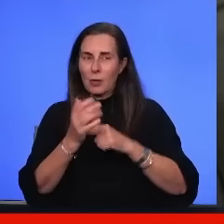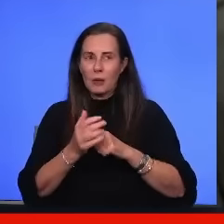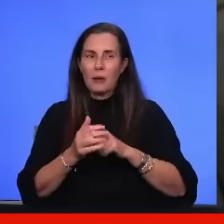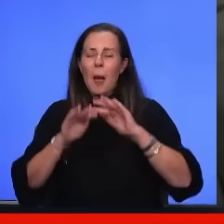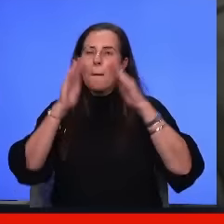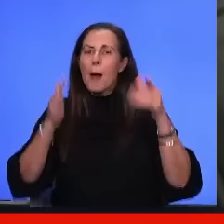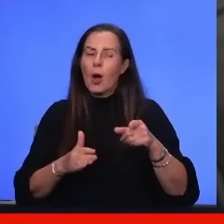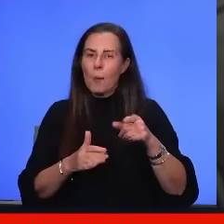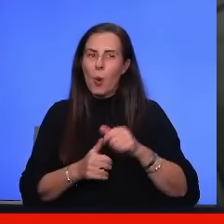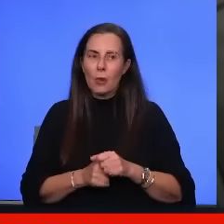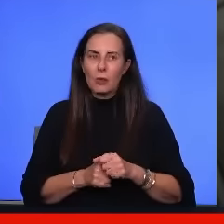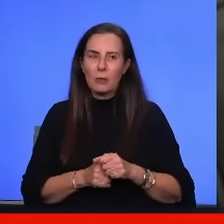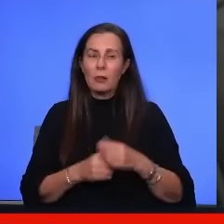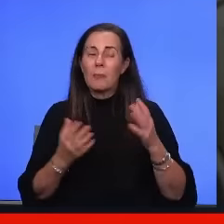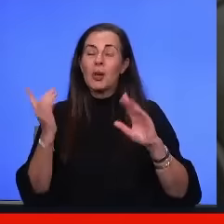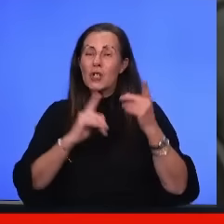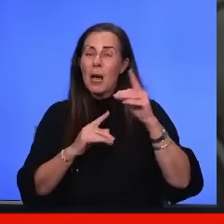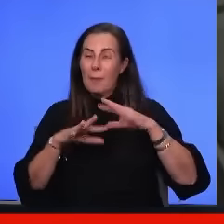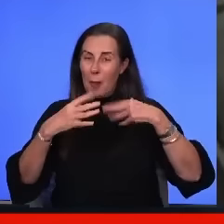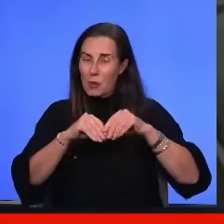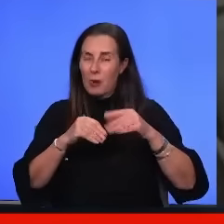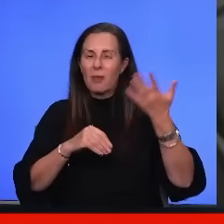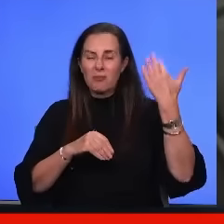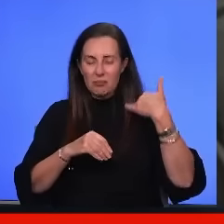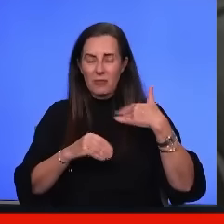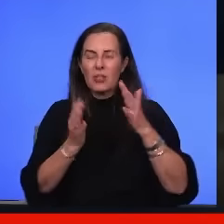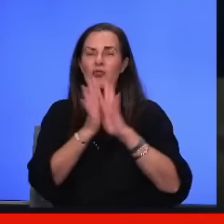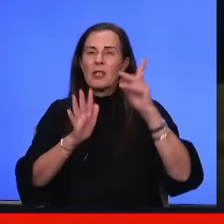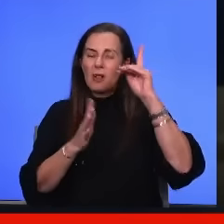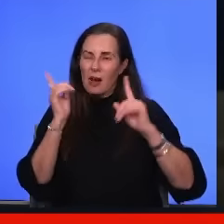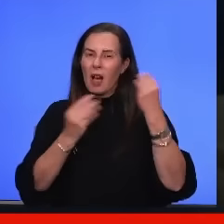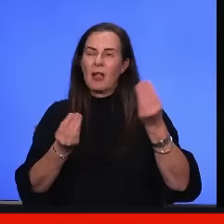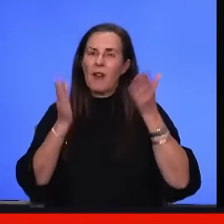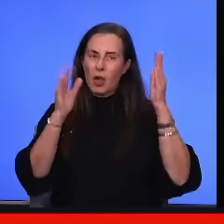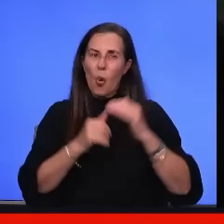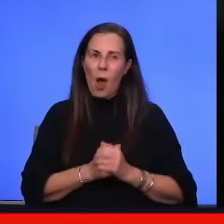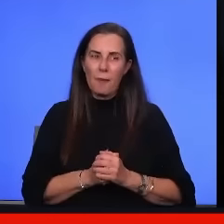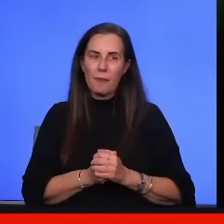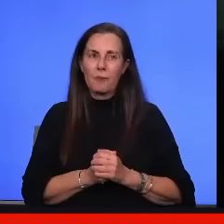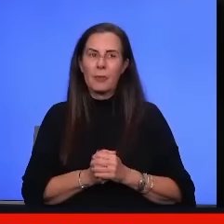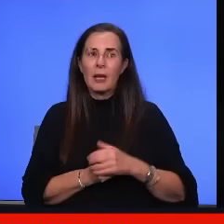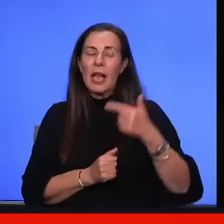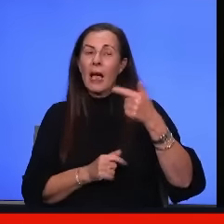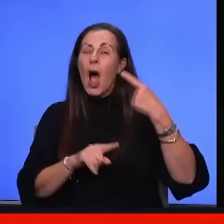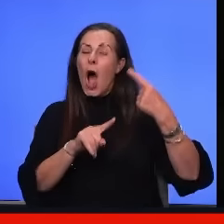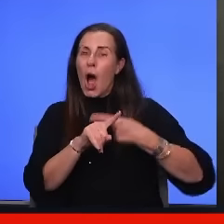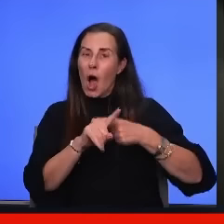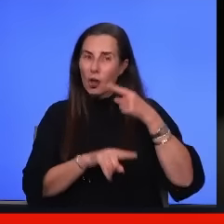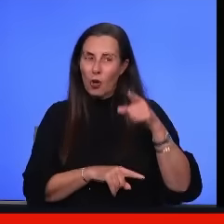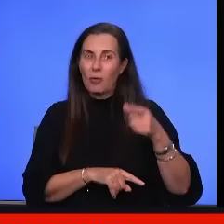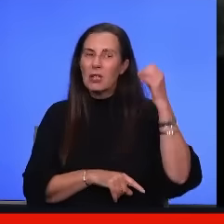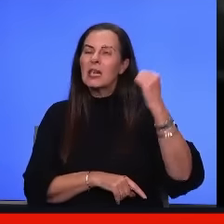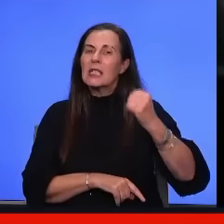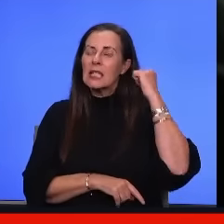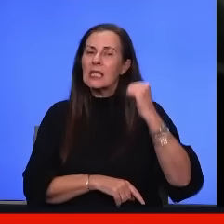היישוב מורג. האסון במשפחת ריבלין ניקה בדלת כבר לפני 19 שנים. גדעון ריבלין, הדוד של גיגי, נרצח